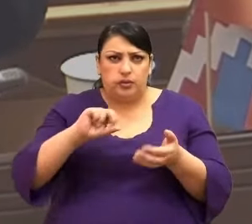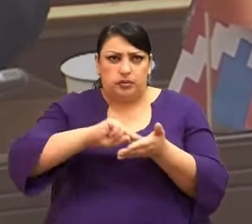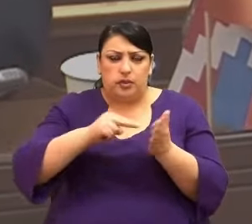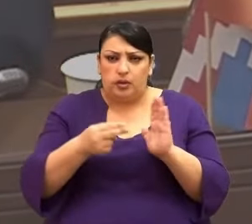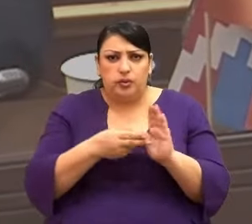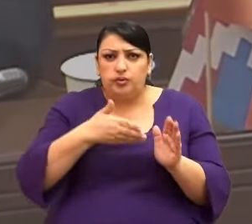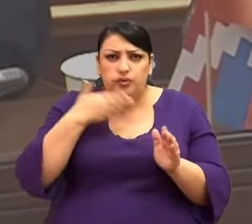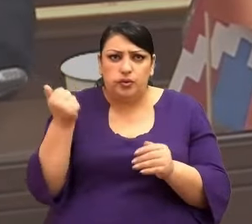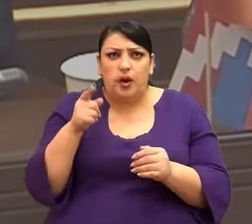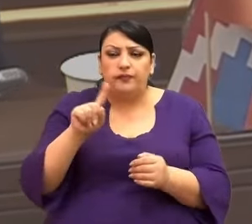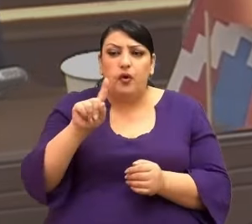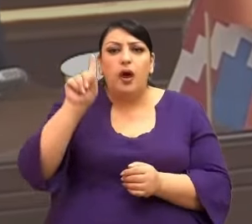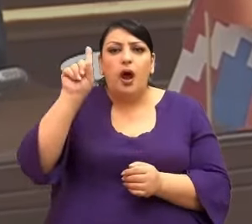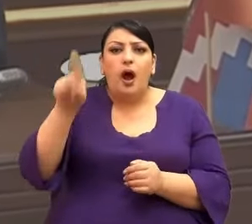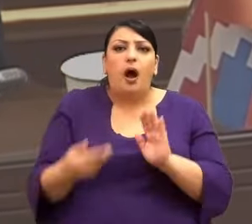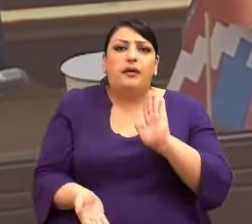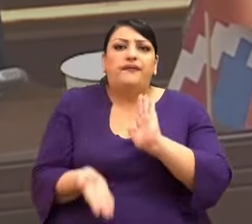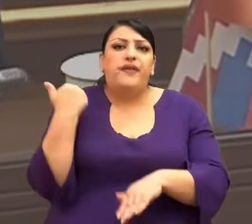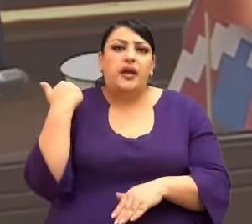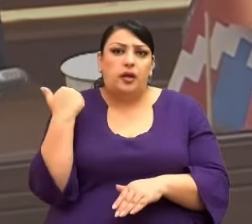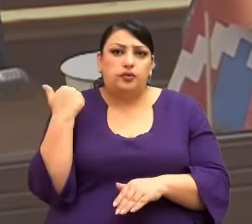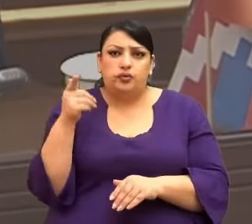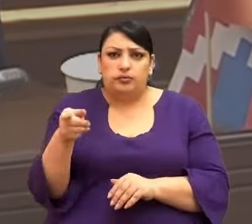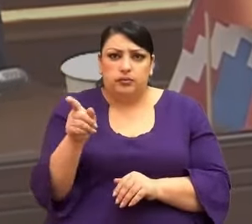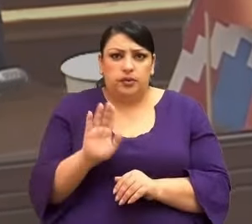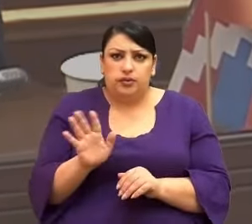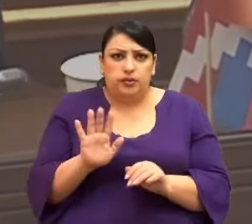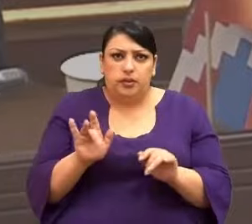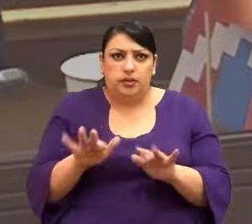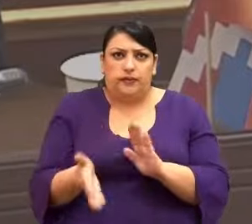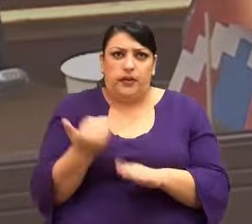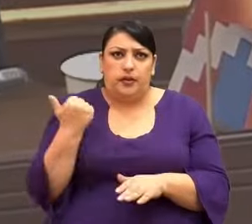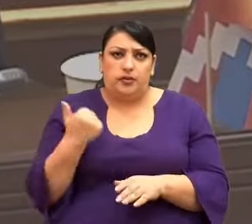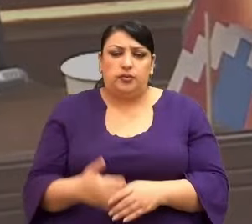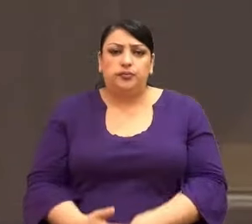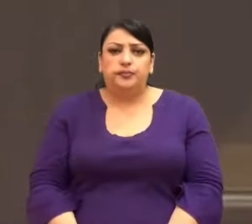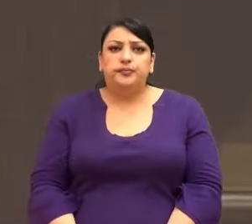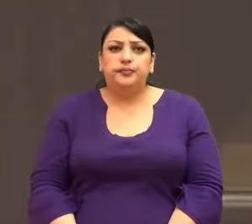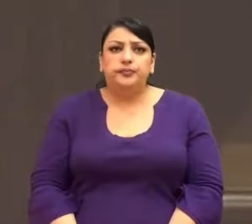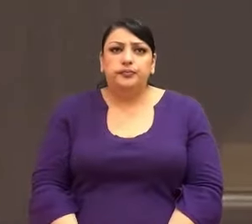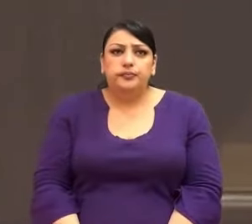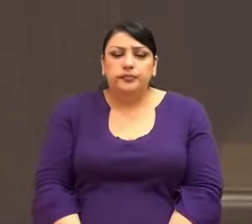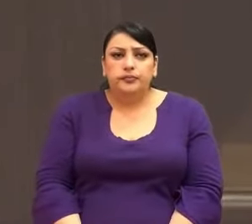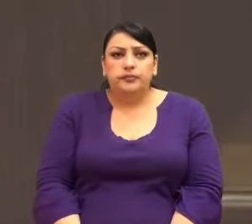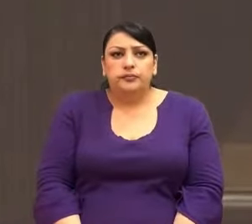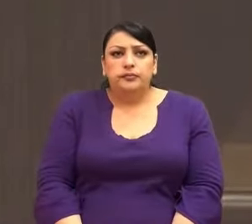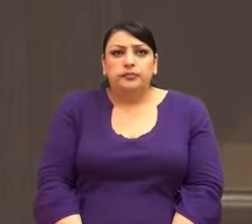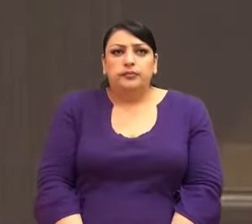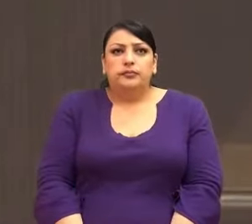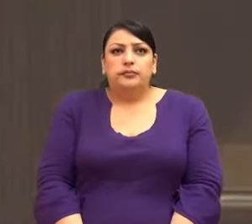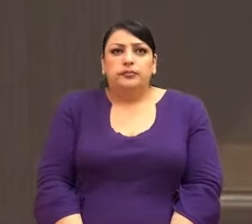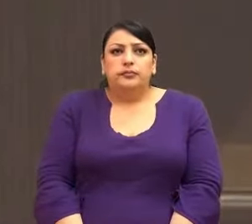դուք շրջանառության հարկը վերացնում եք։ Ամենասենց շարունակություն ուզում եք արձագանքի ժամանակ ասեք, մնացածները